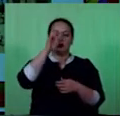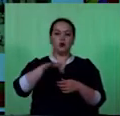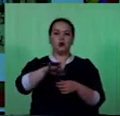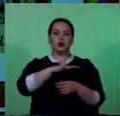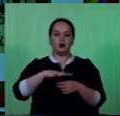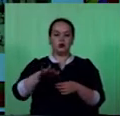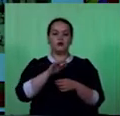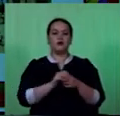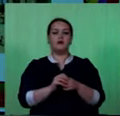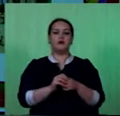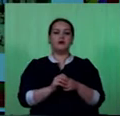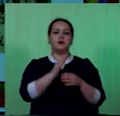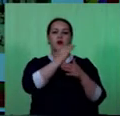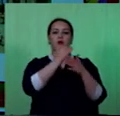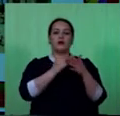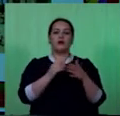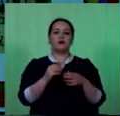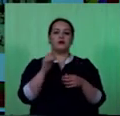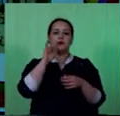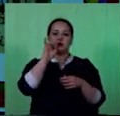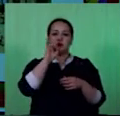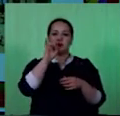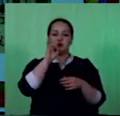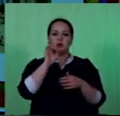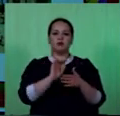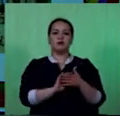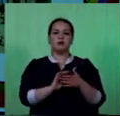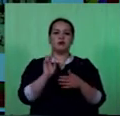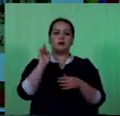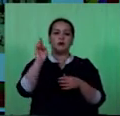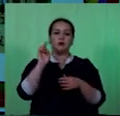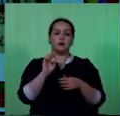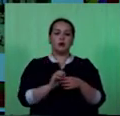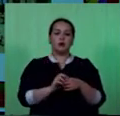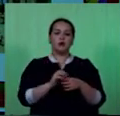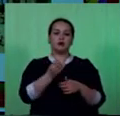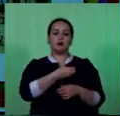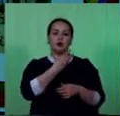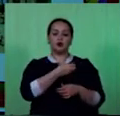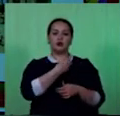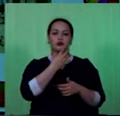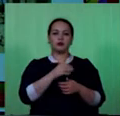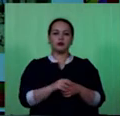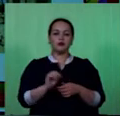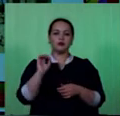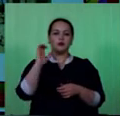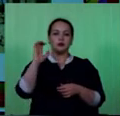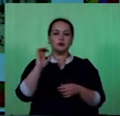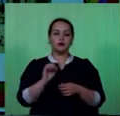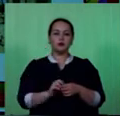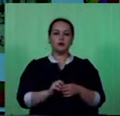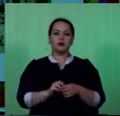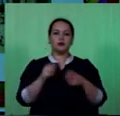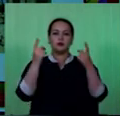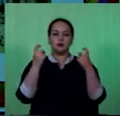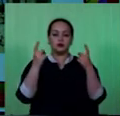вариант ответа а самарканд вариант ответа b андижан вариант ответа c бухара